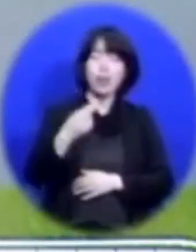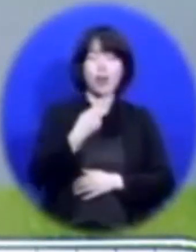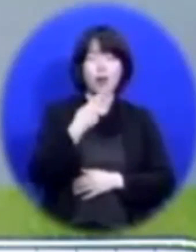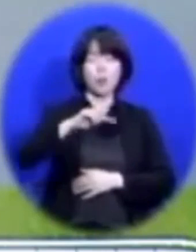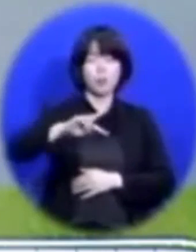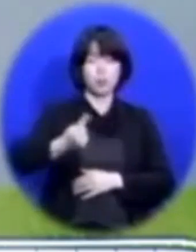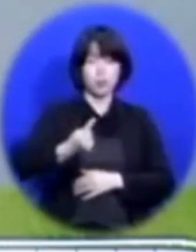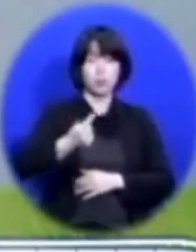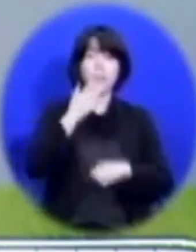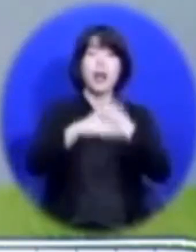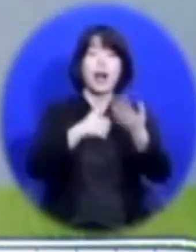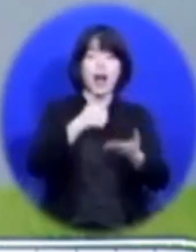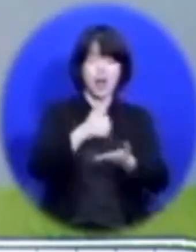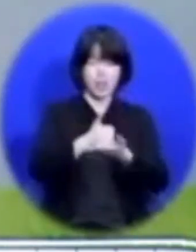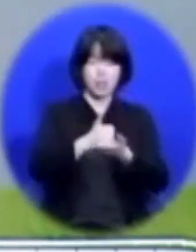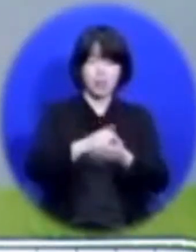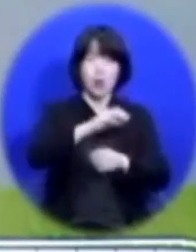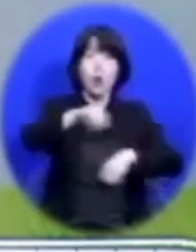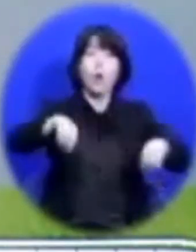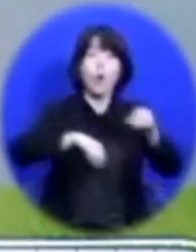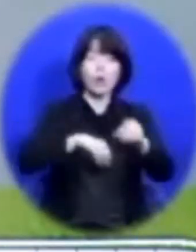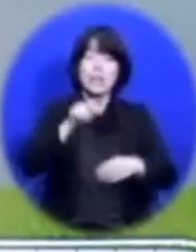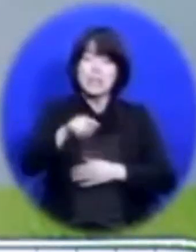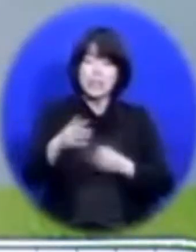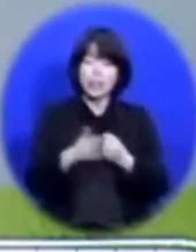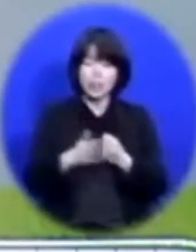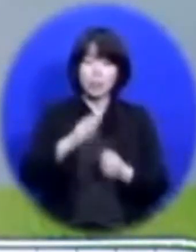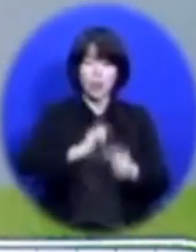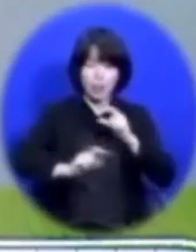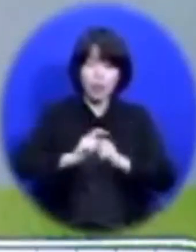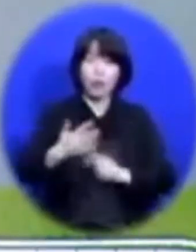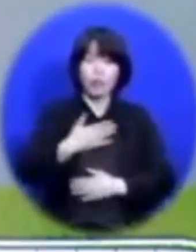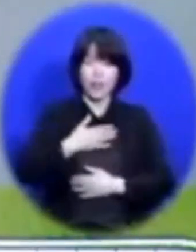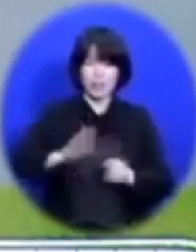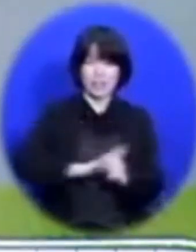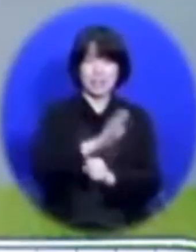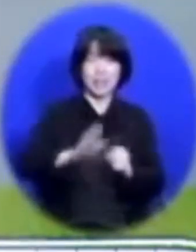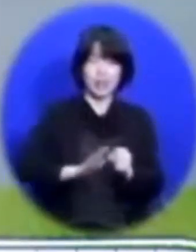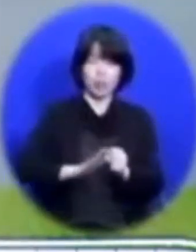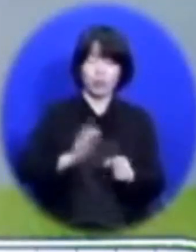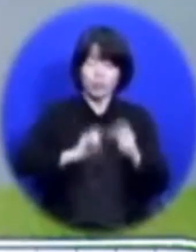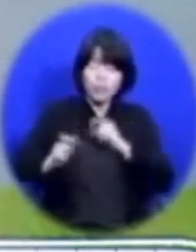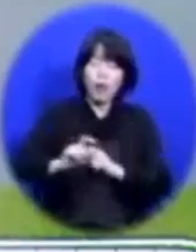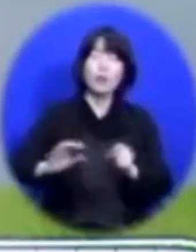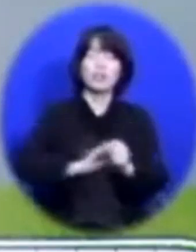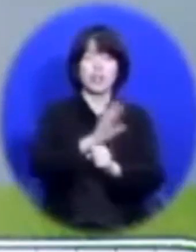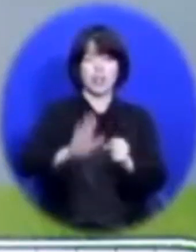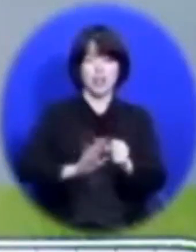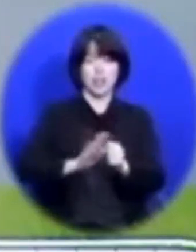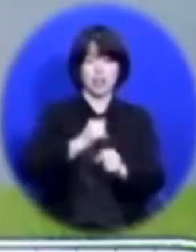은바로그런점 때문에나를더욱사랑하십니다.